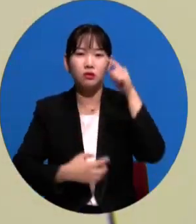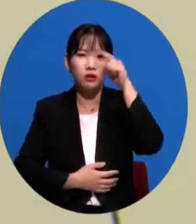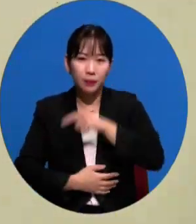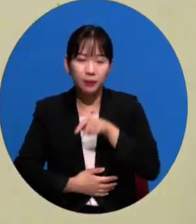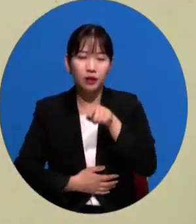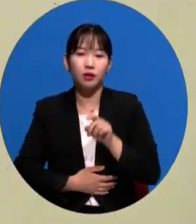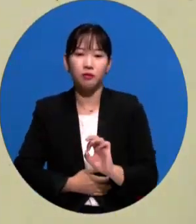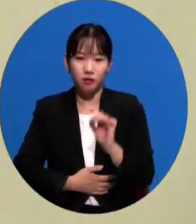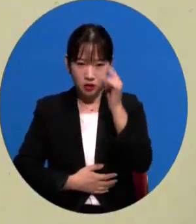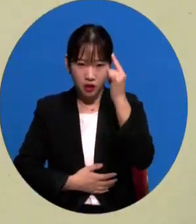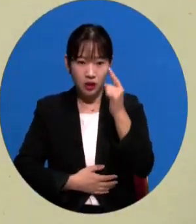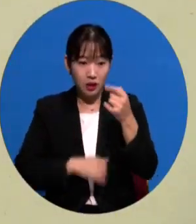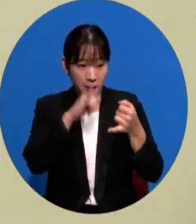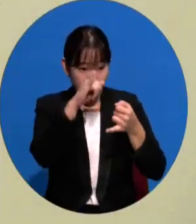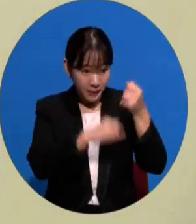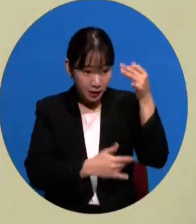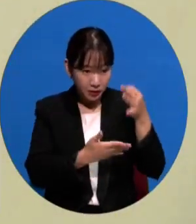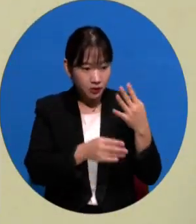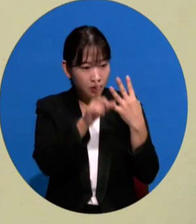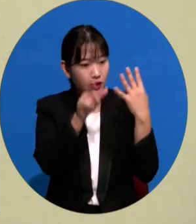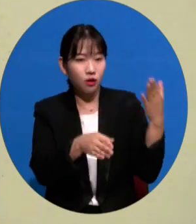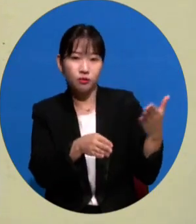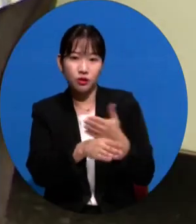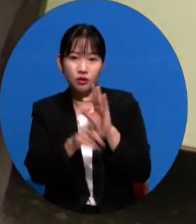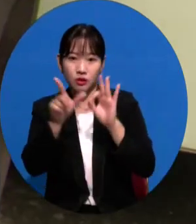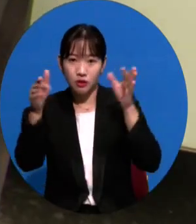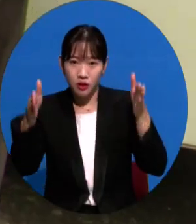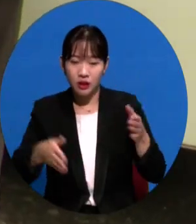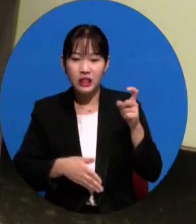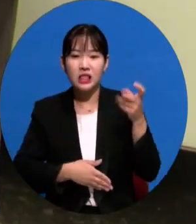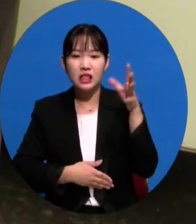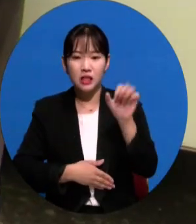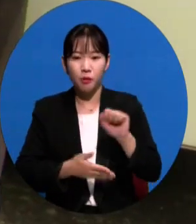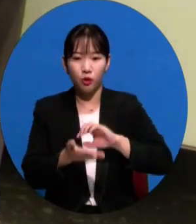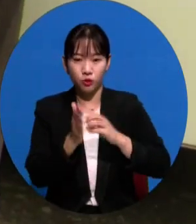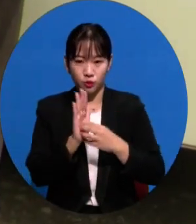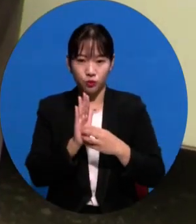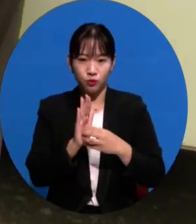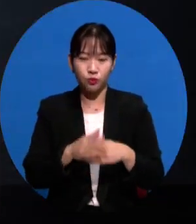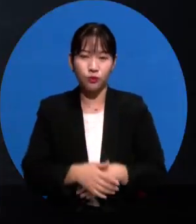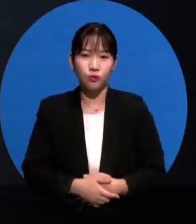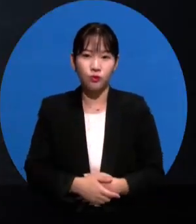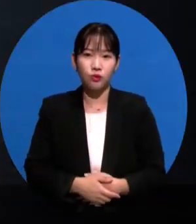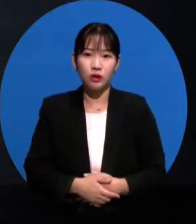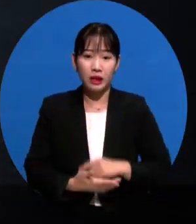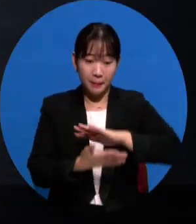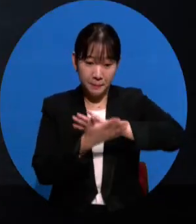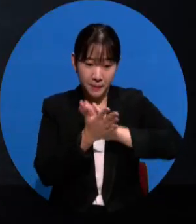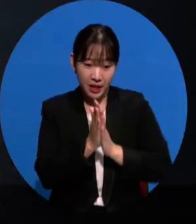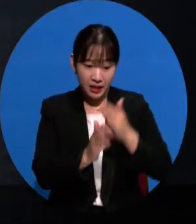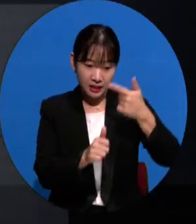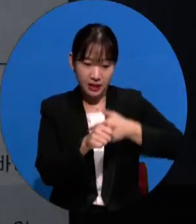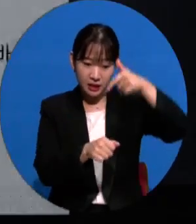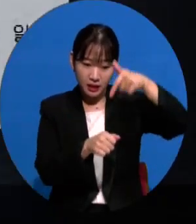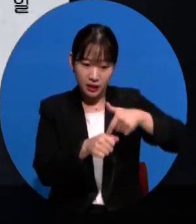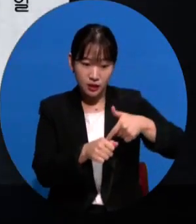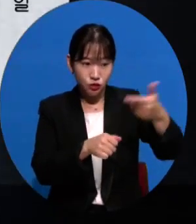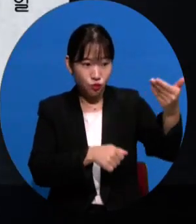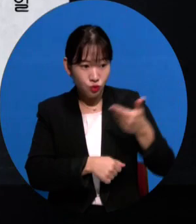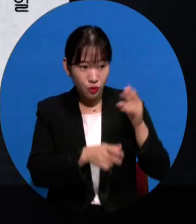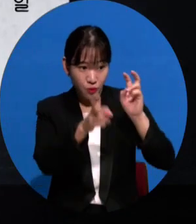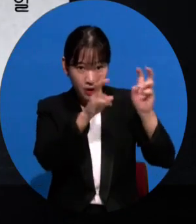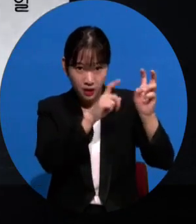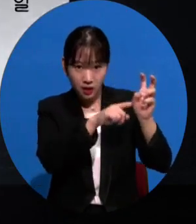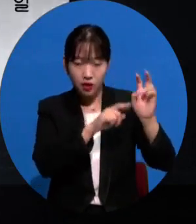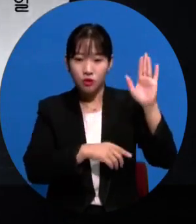원인. 미납된 금액은 지난 4월부터 10월까지 10억여 원에 달합니다. 압축 천연가스를 공급했던 업체는